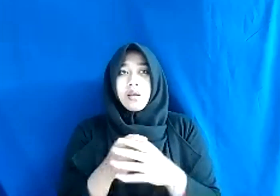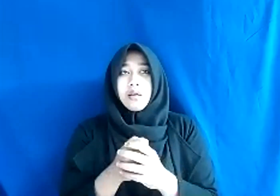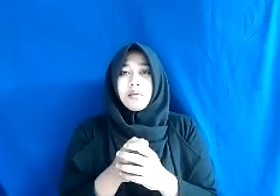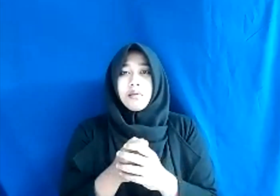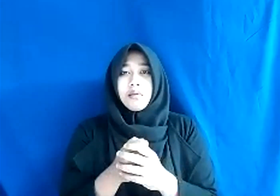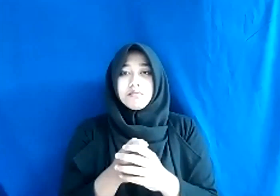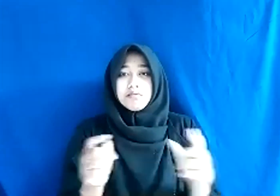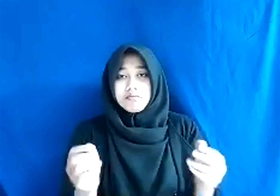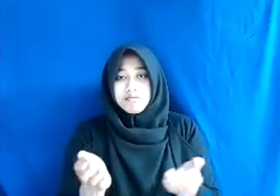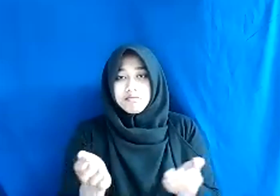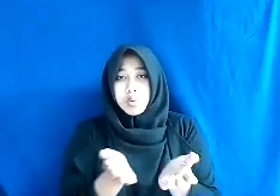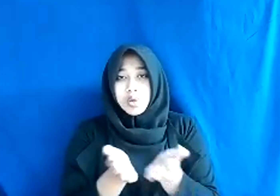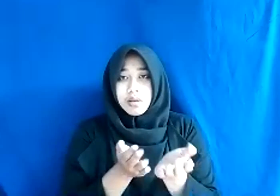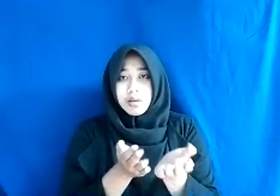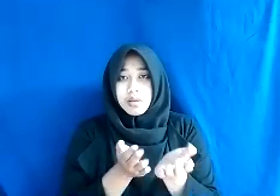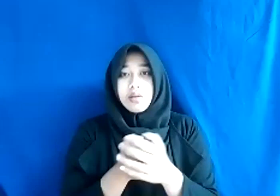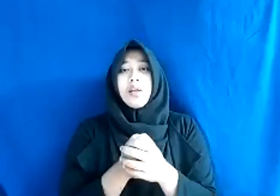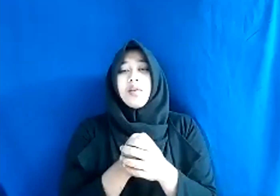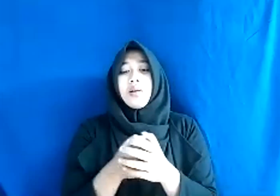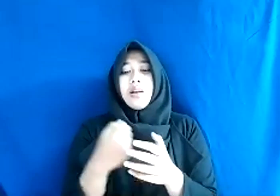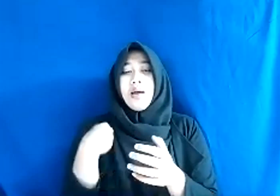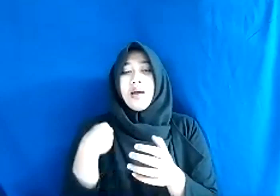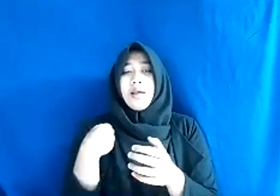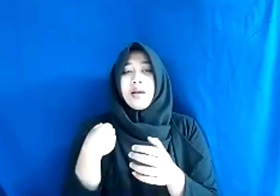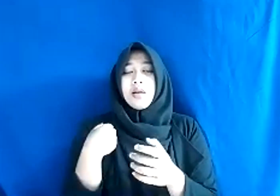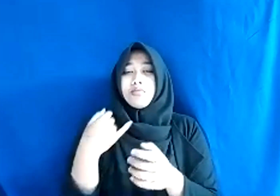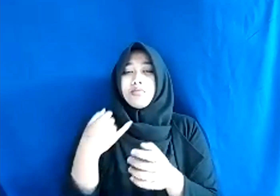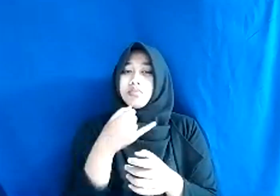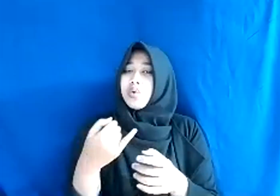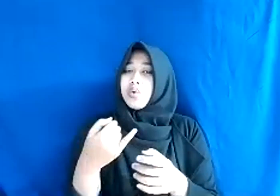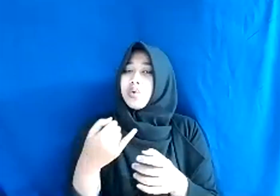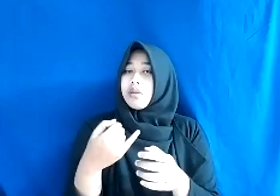jikalau ada sesuatu yang kurang berkenan atau ada salah